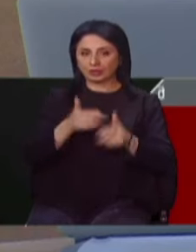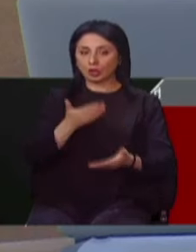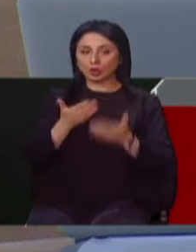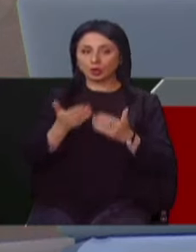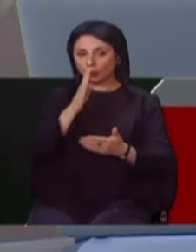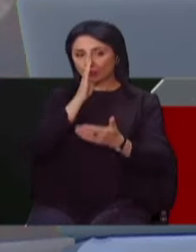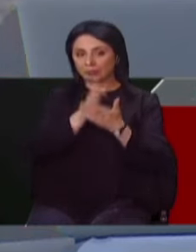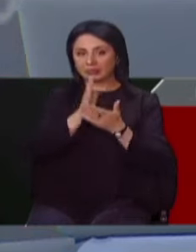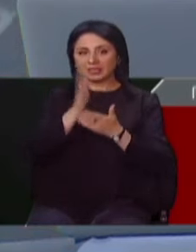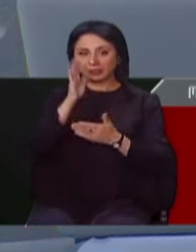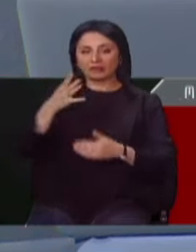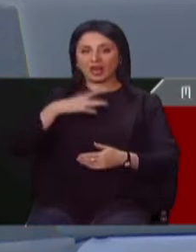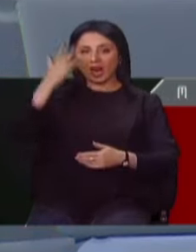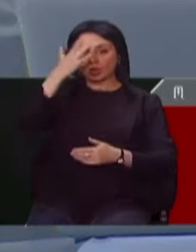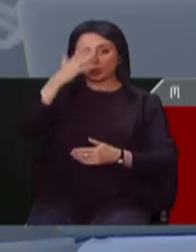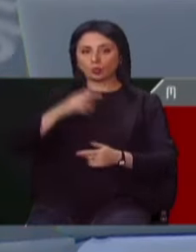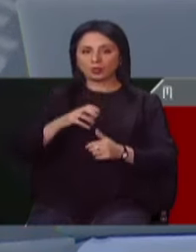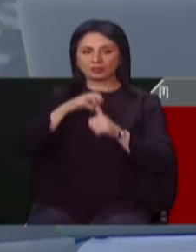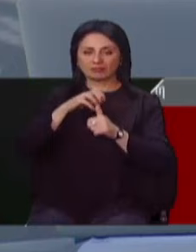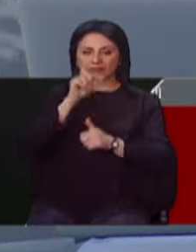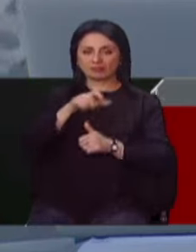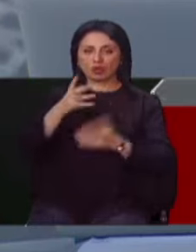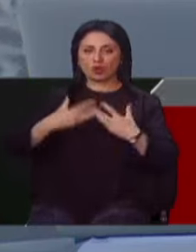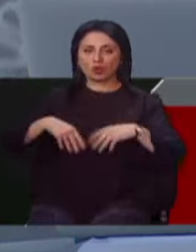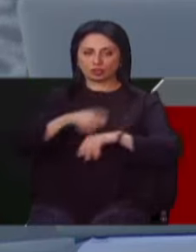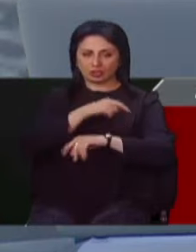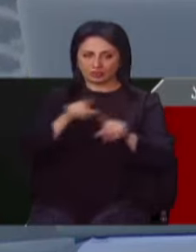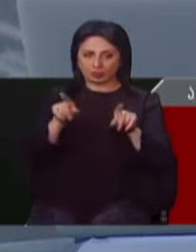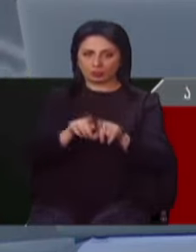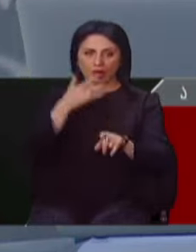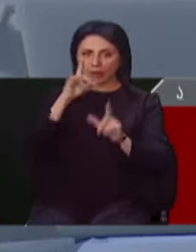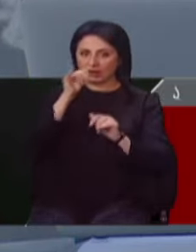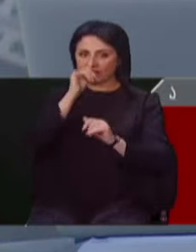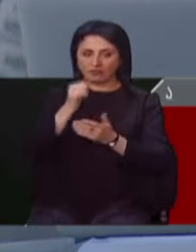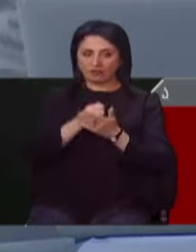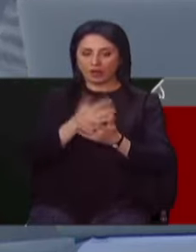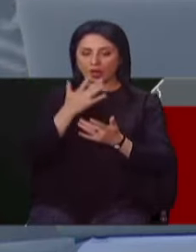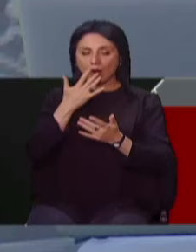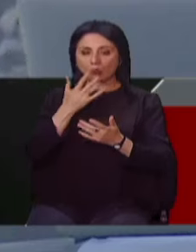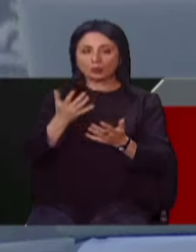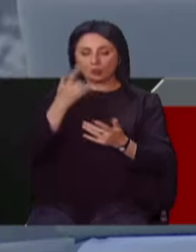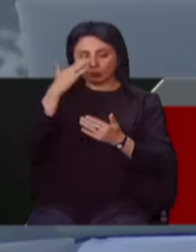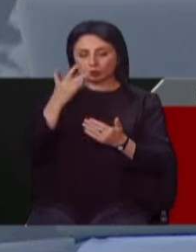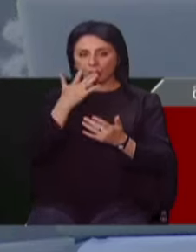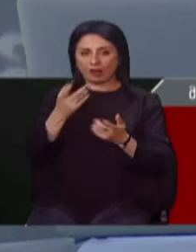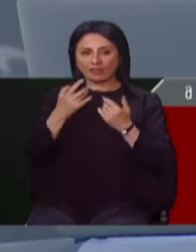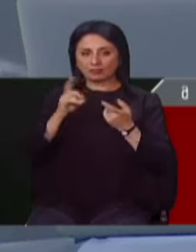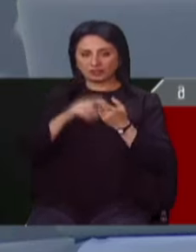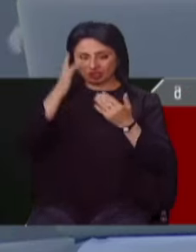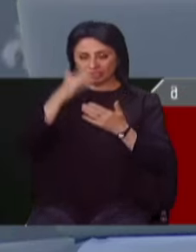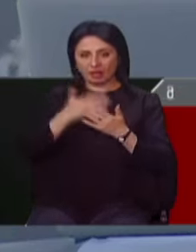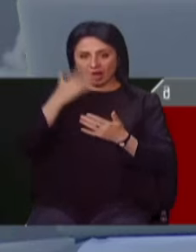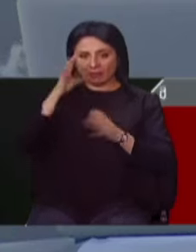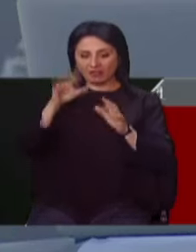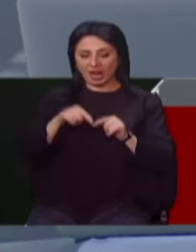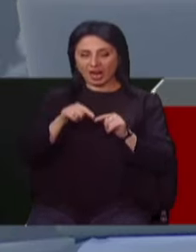თუმცა სამიზნეები იქნებიან ქართული ოცნების მაღალჩინოსანთა ოჯახის წევრებიც. უცხოური გავლენის გამჭვირვალობის კანონის შინაარსთან ერთად